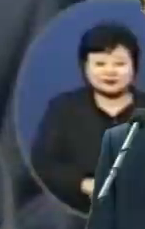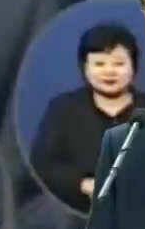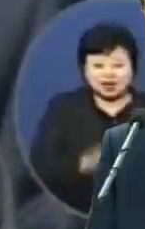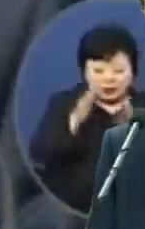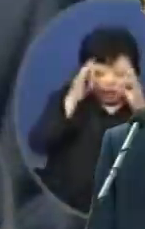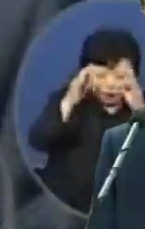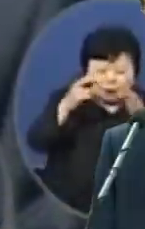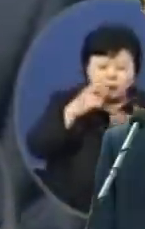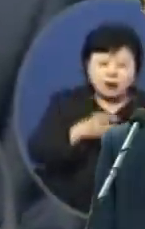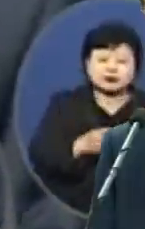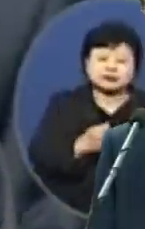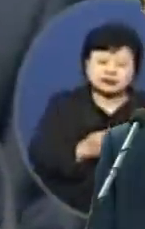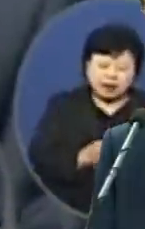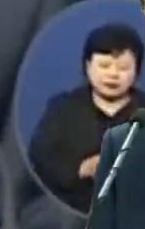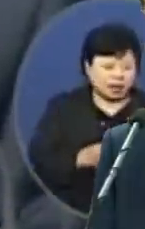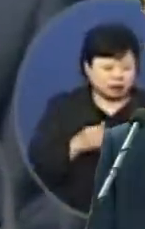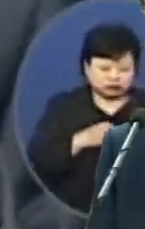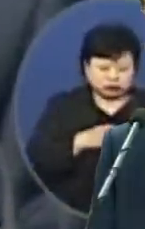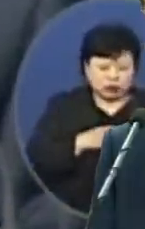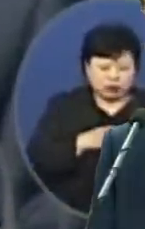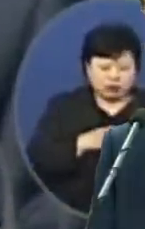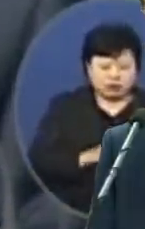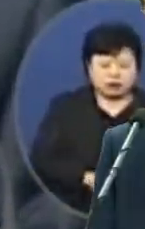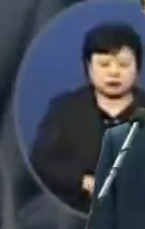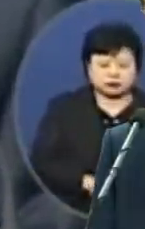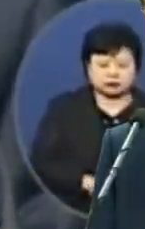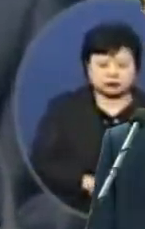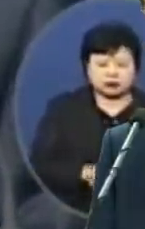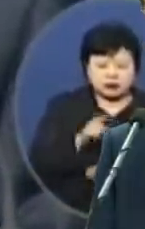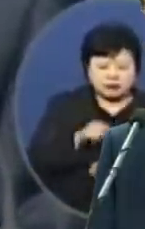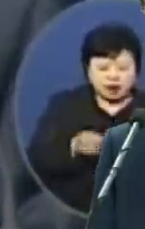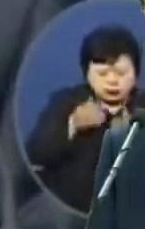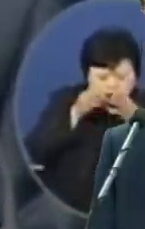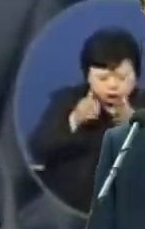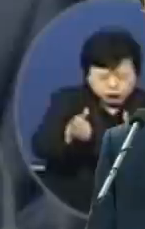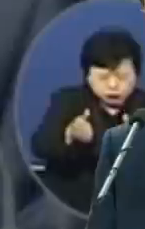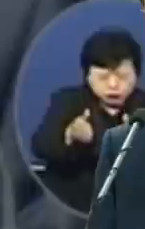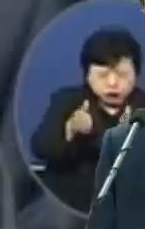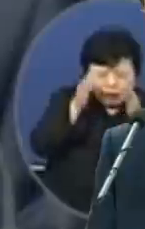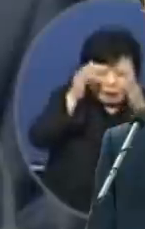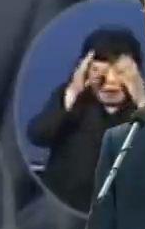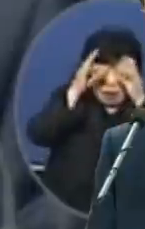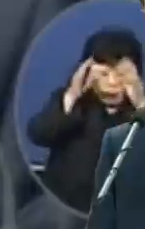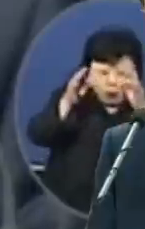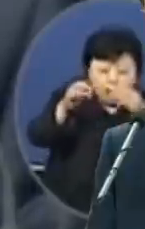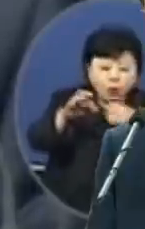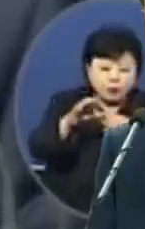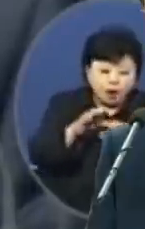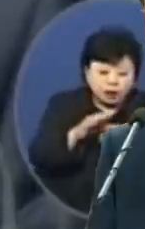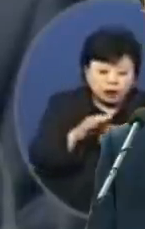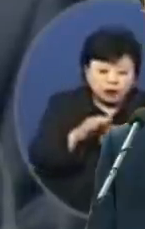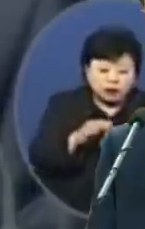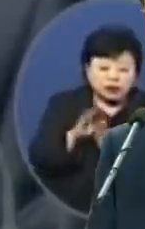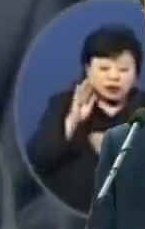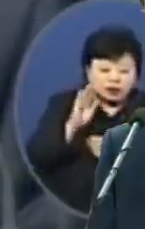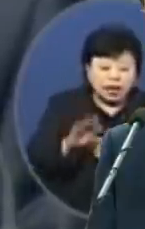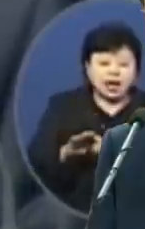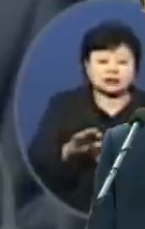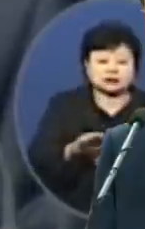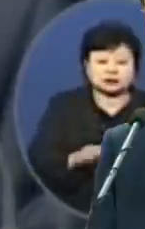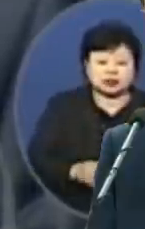바라봄의 법칙은 무섭습니다. 여러분이 마음을 집중해서 바라보고 있으면 나중에 그